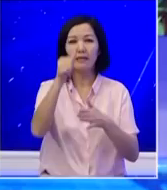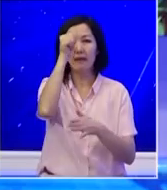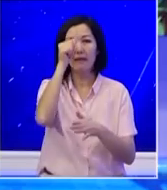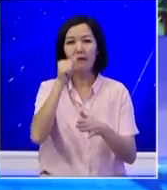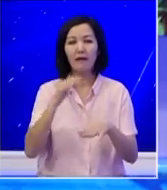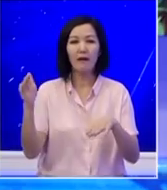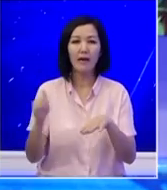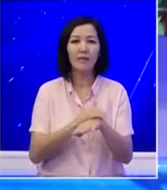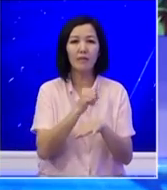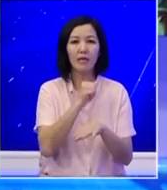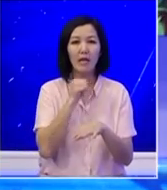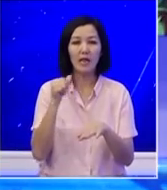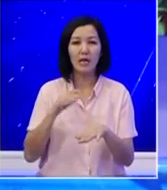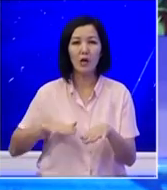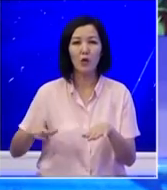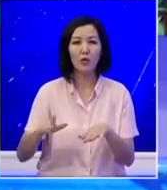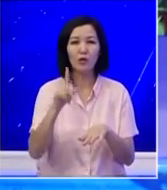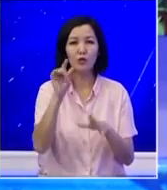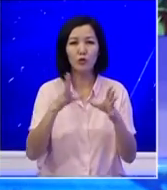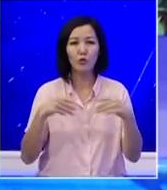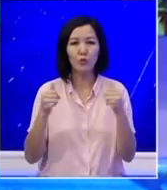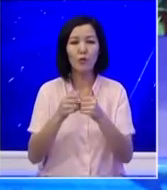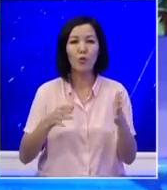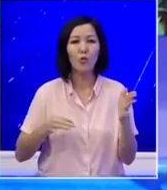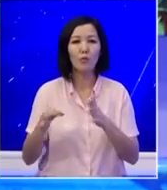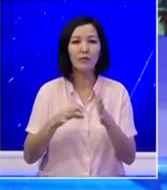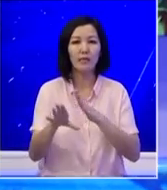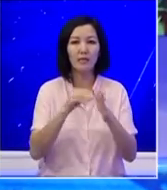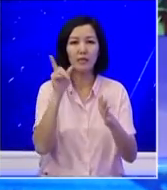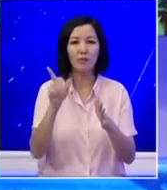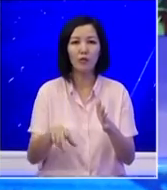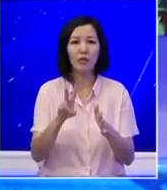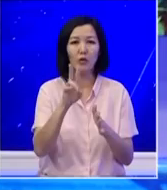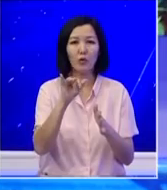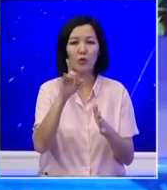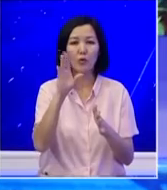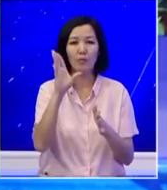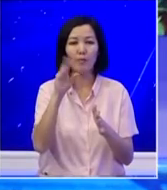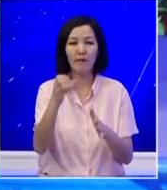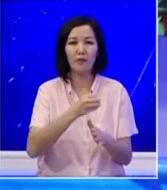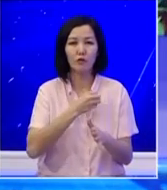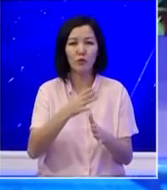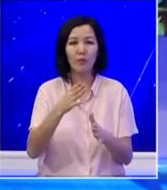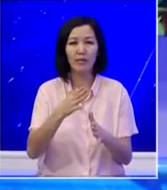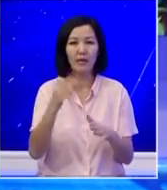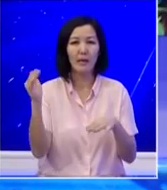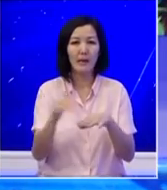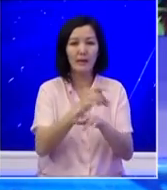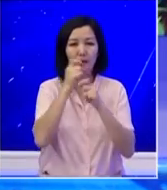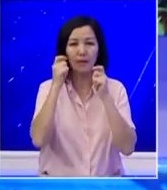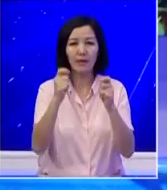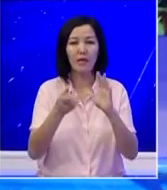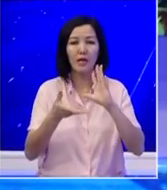Қасиетті айдағы қайырымдылық Талғар ауданында 100 отбасы облыстық мәслихат депутаты Данияр Нұрбаевтың жомарттығына куә болды. Жалпы